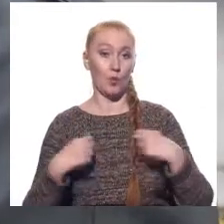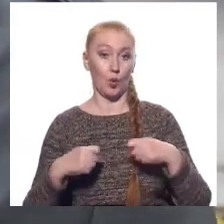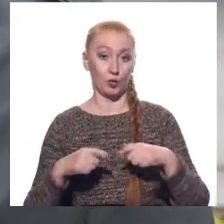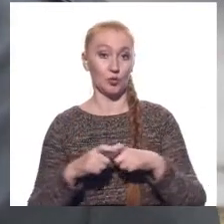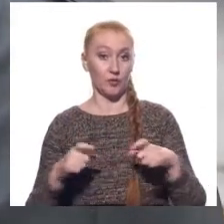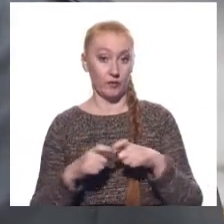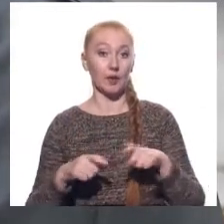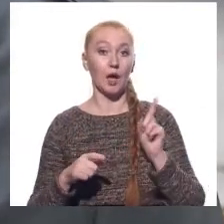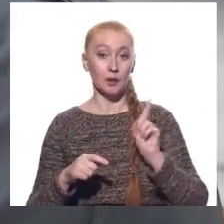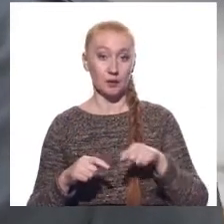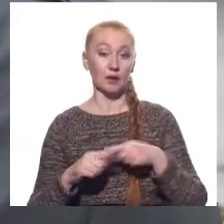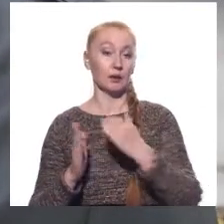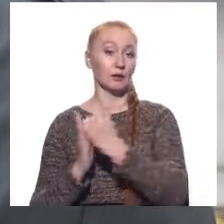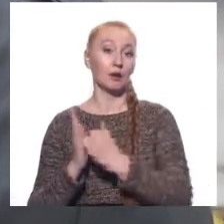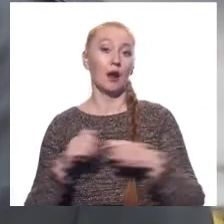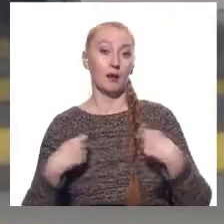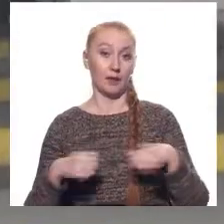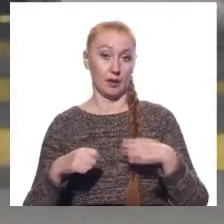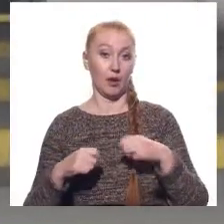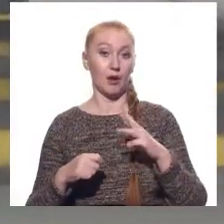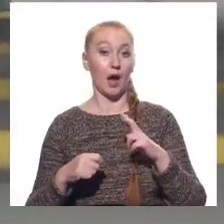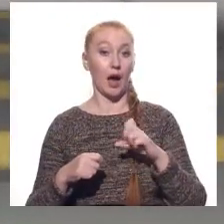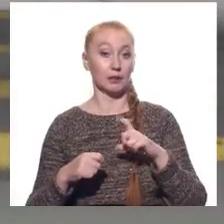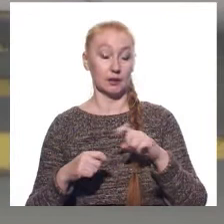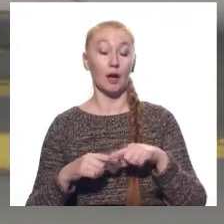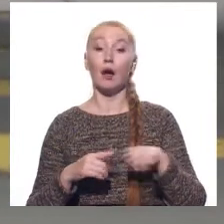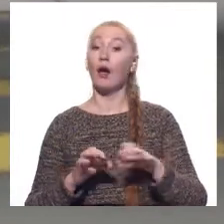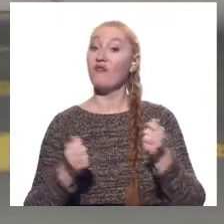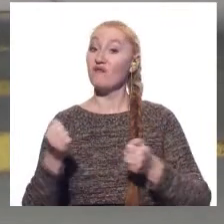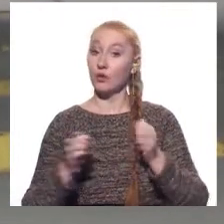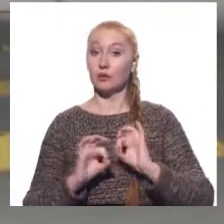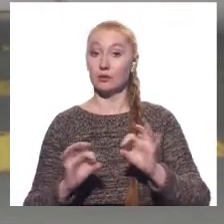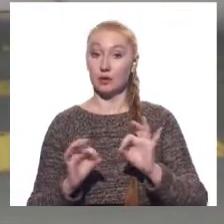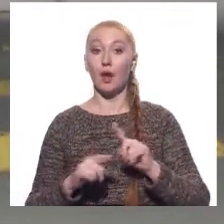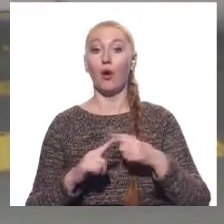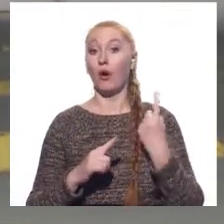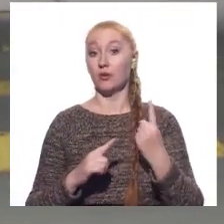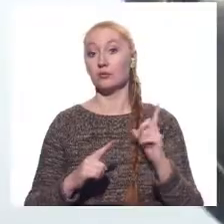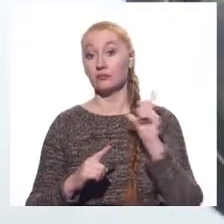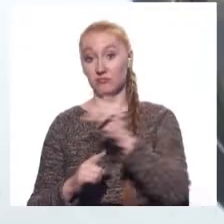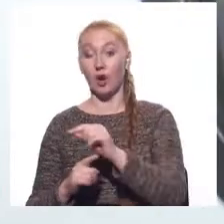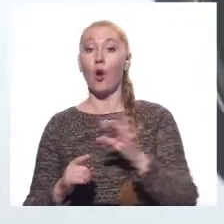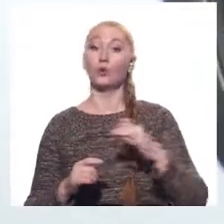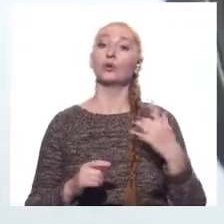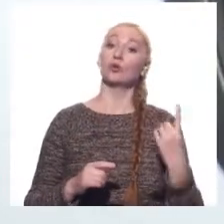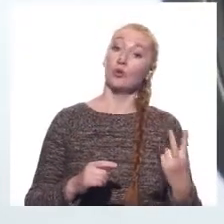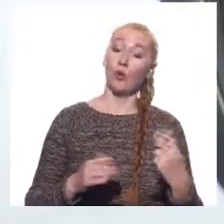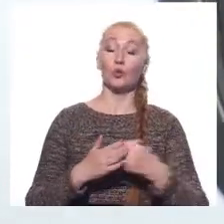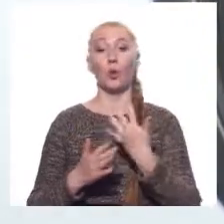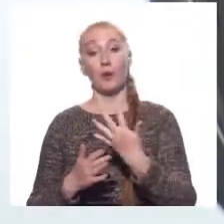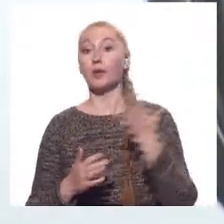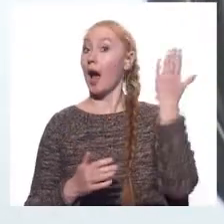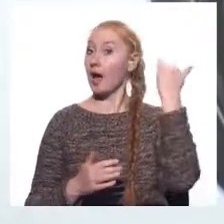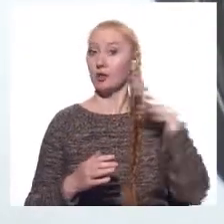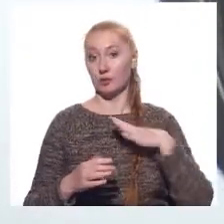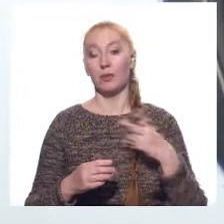квитків, а також на касах автостанцій. Водій Валерій розповідає, за один рейс він везе від 2 до 5 людей. До карантину у нього було